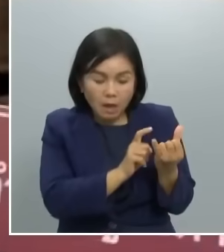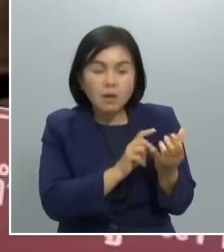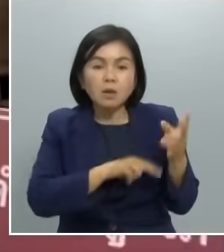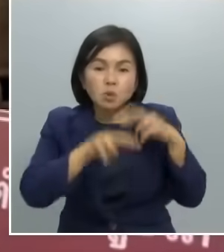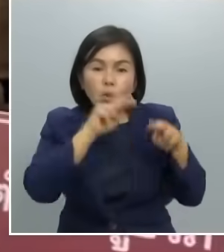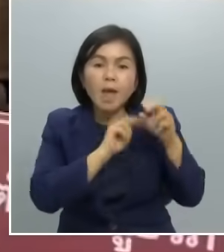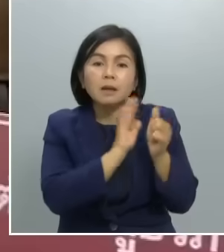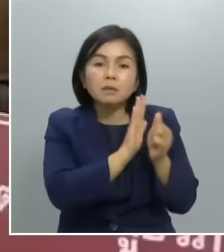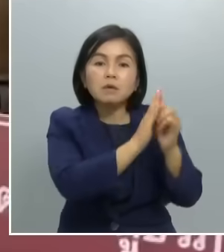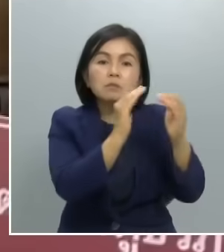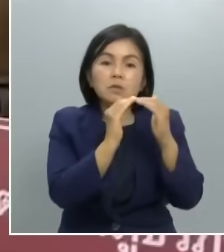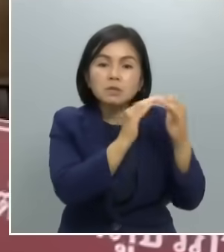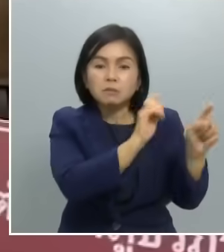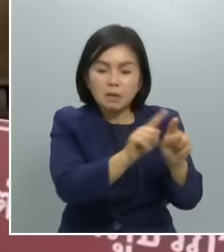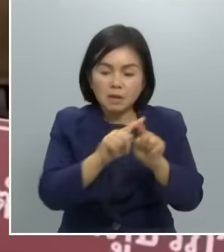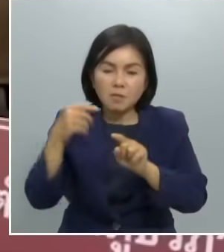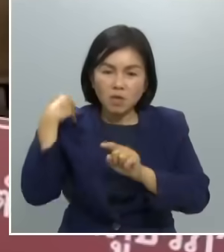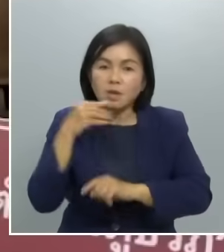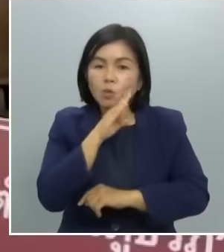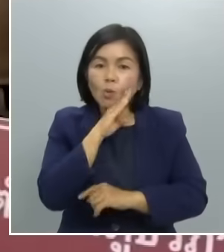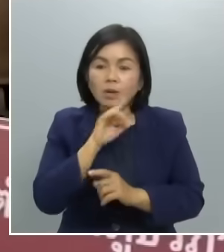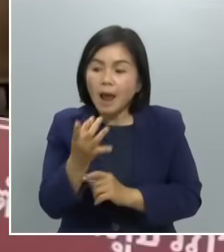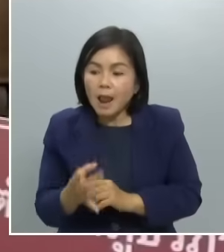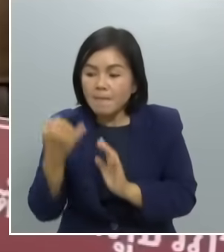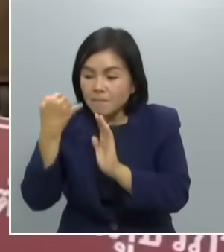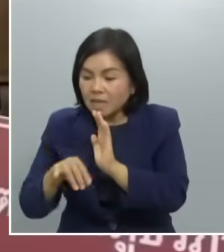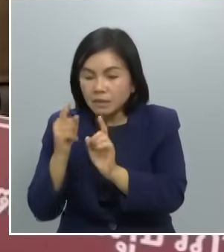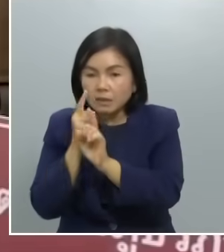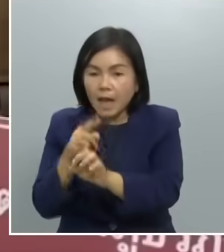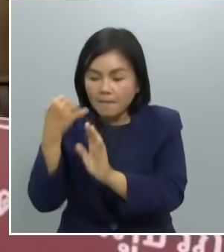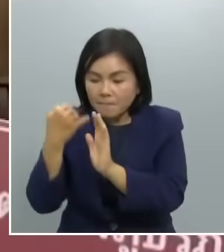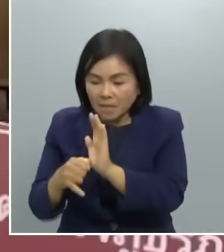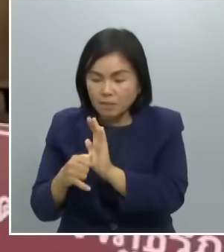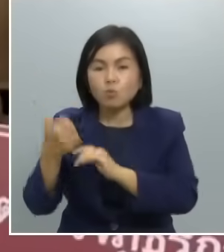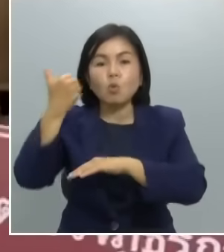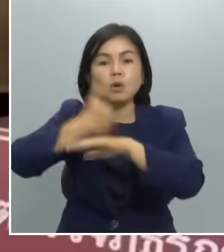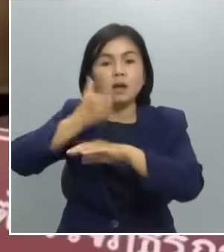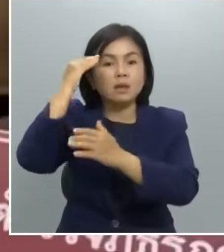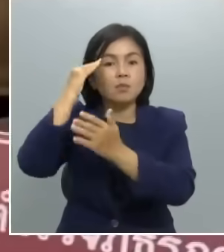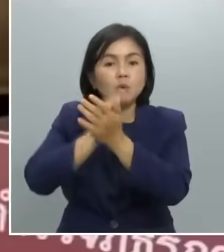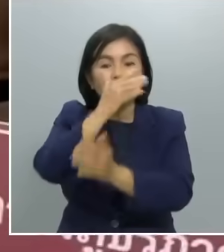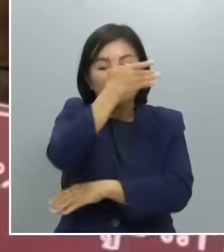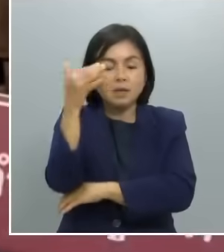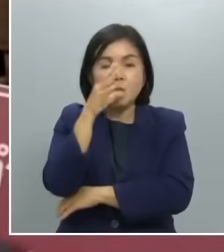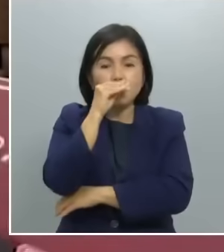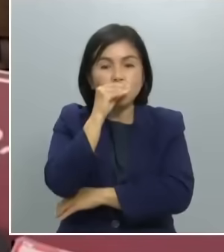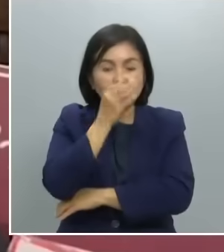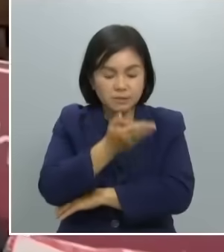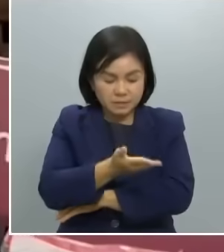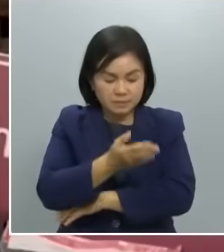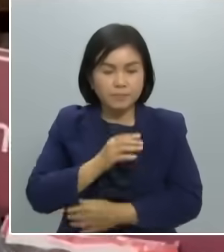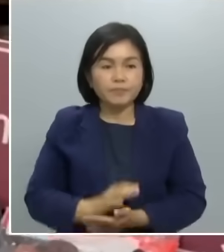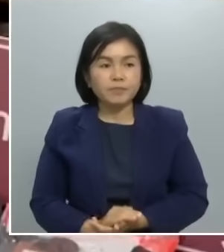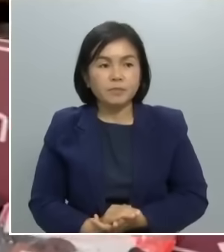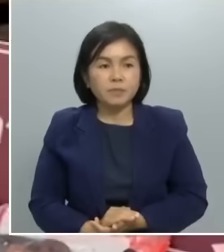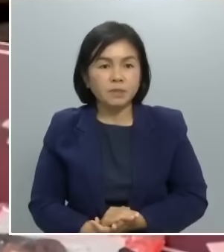ธิประโยชน์ต่างๆนานาด้วยถ้าอันไหนผิดว่าไปตามผิดทันทีครับลองฟังเสียงท่านครับ ท่านครับผมขอเรียนถามเรื่อง